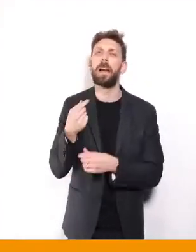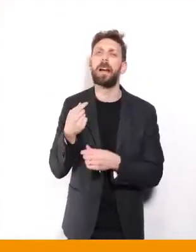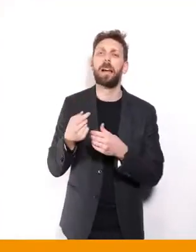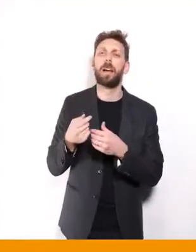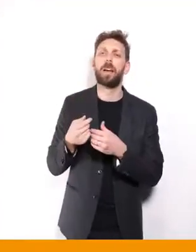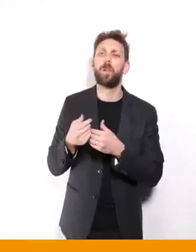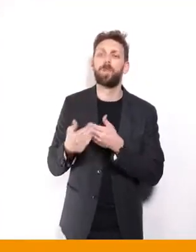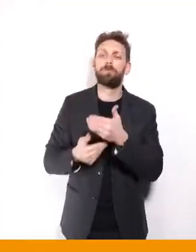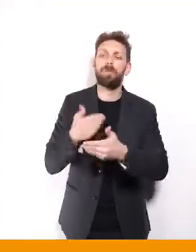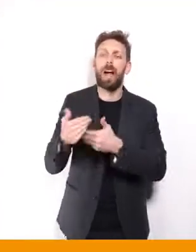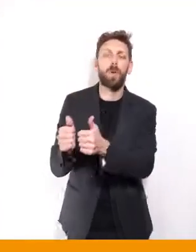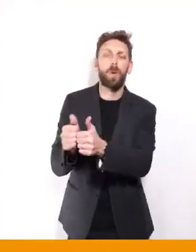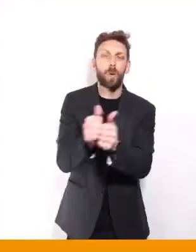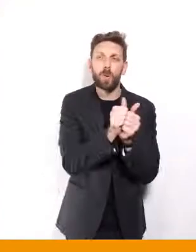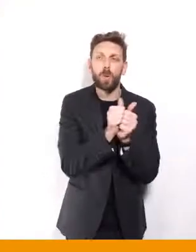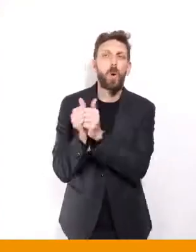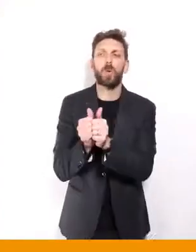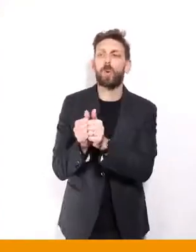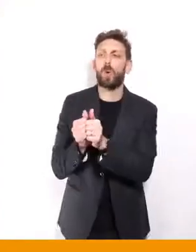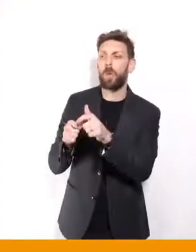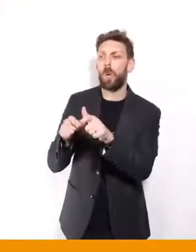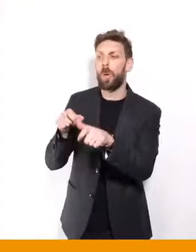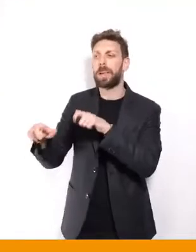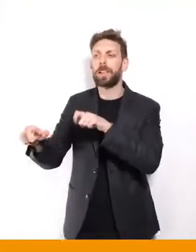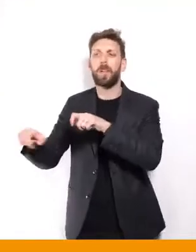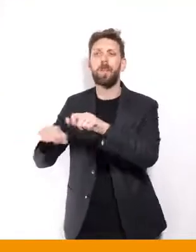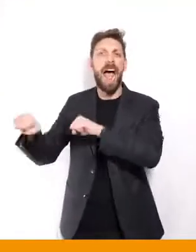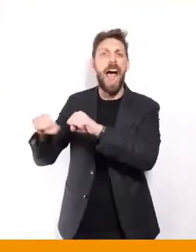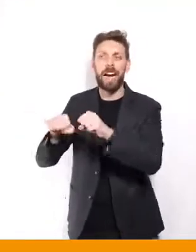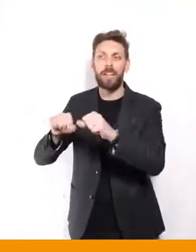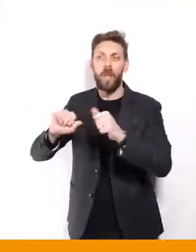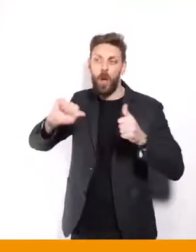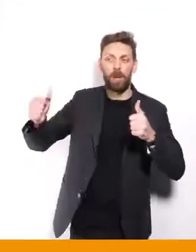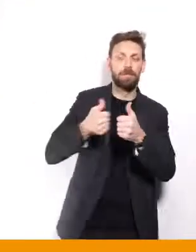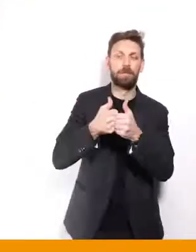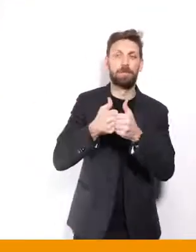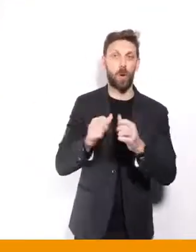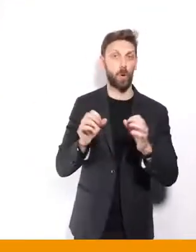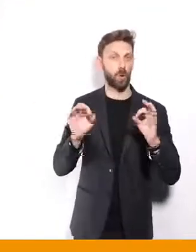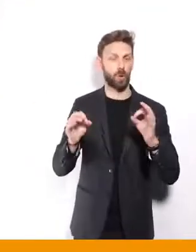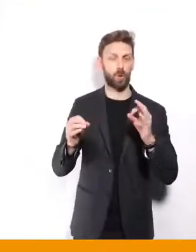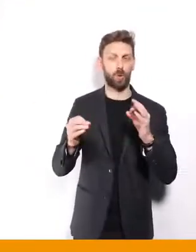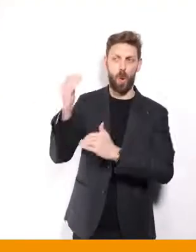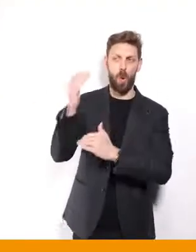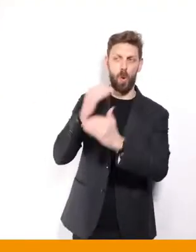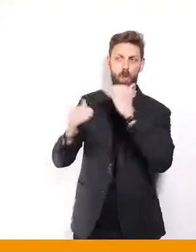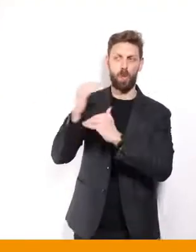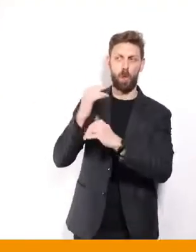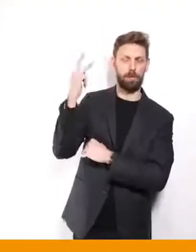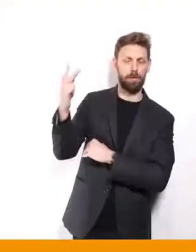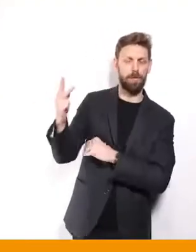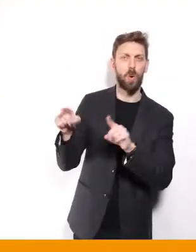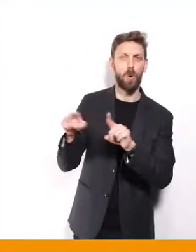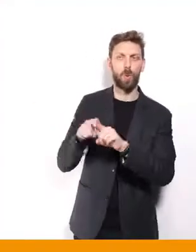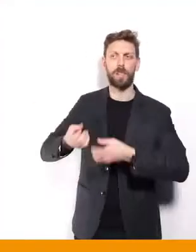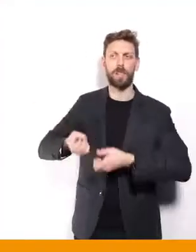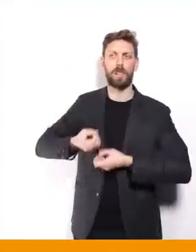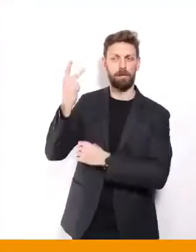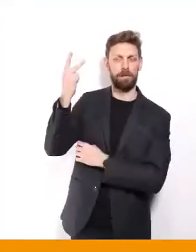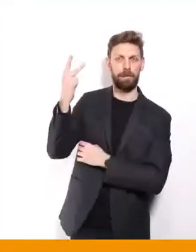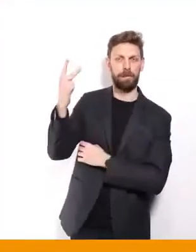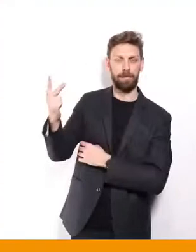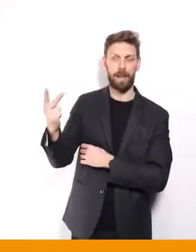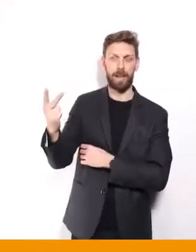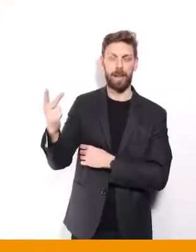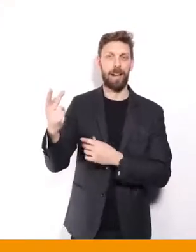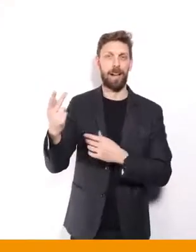les parties prenantes. C'est vrai qu'on a remarqué dans vos programmes, dans vos prises de parole, où vous indiquez toujours de mettre de la